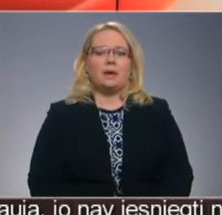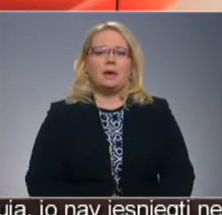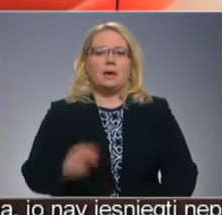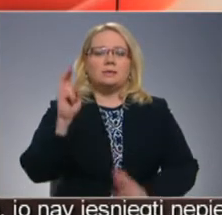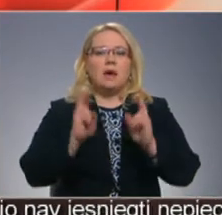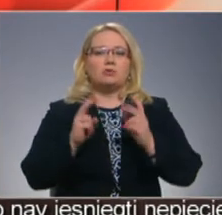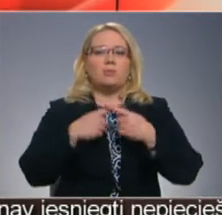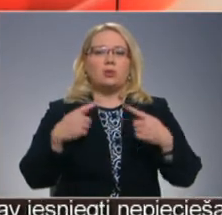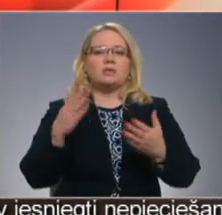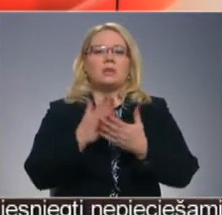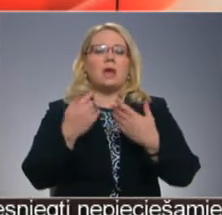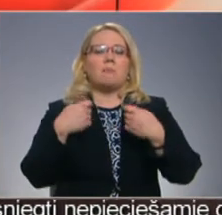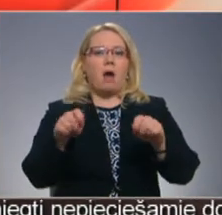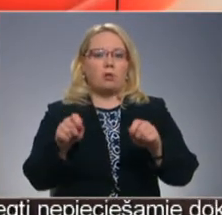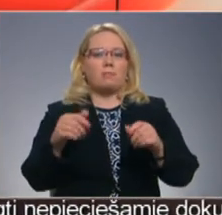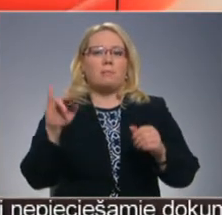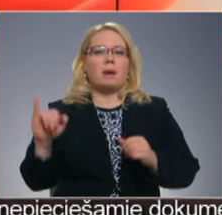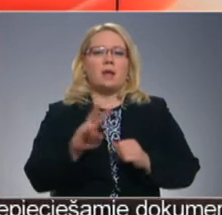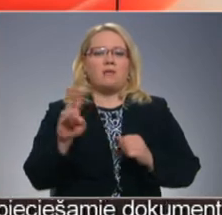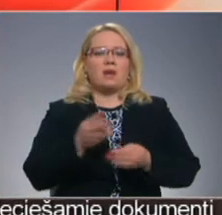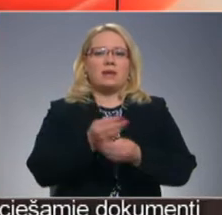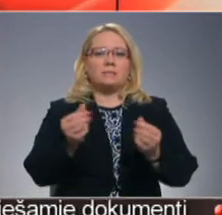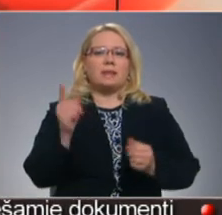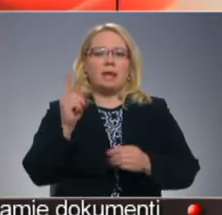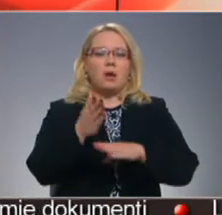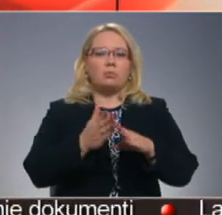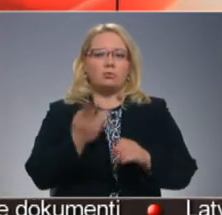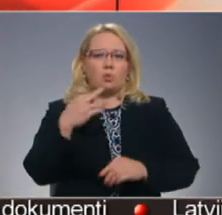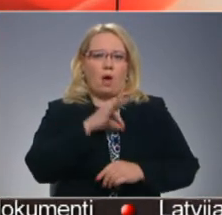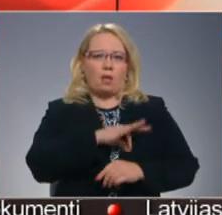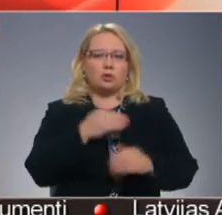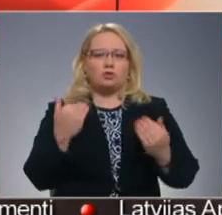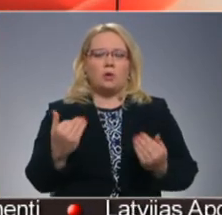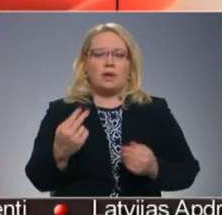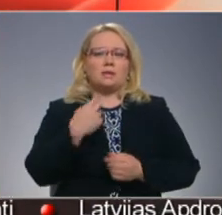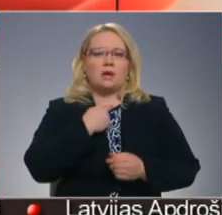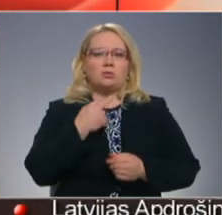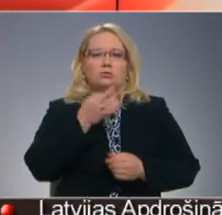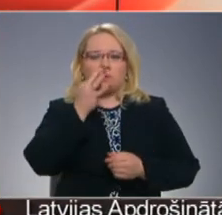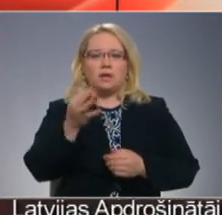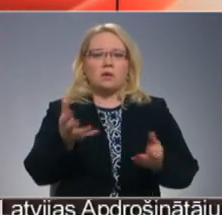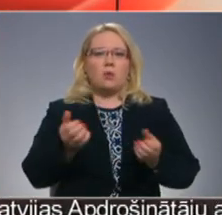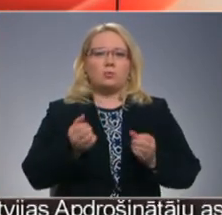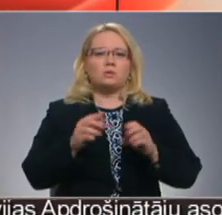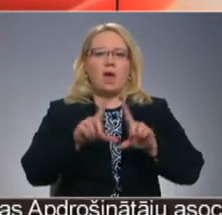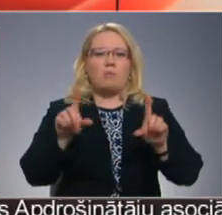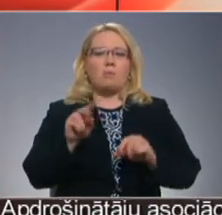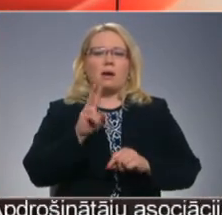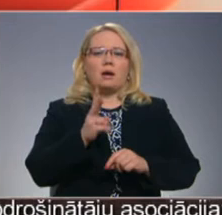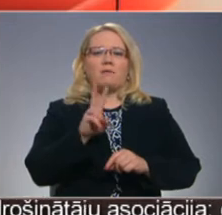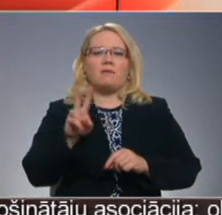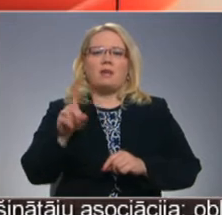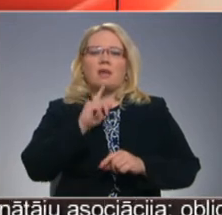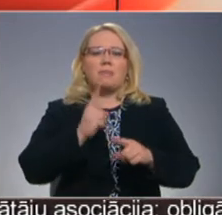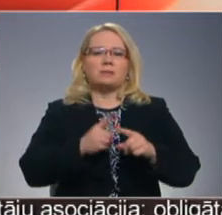Saražotā produkcija tiek pārdota, bet par janvāru izmaksā tikai pusi no algas. To šodien sašutuši pauda uzņēmuma KVV Liepājas